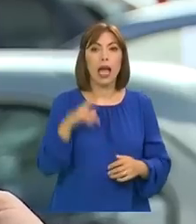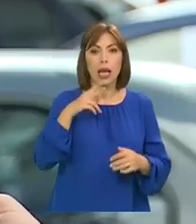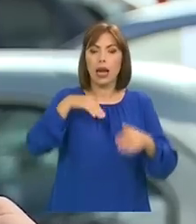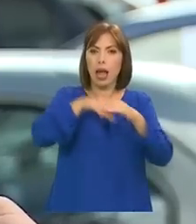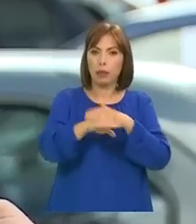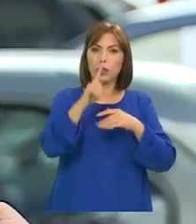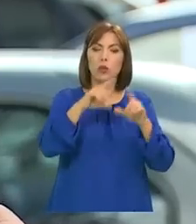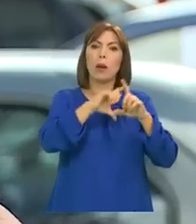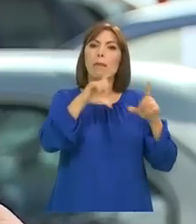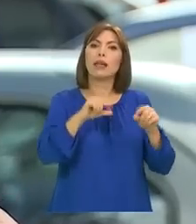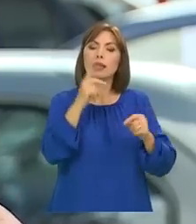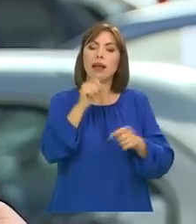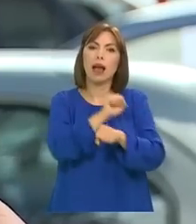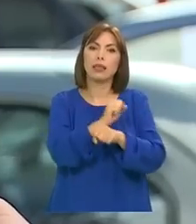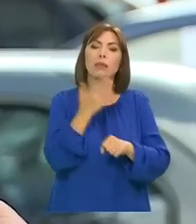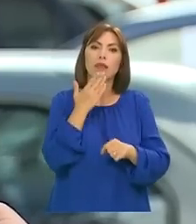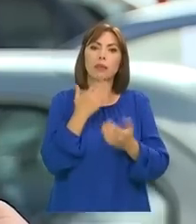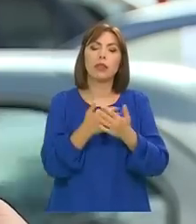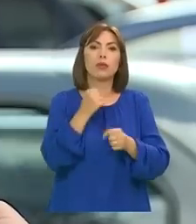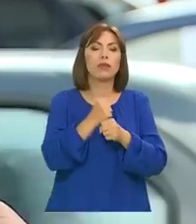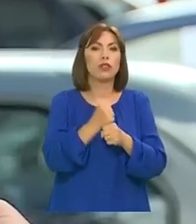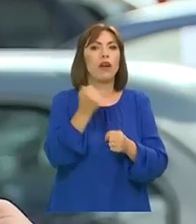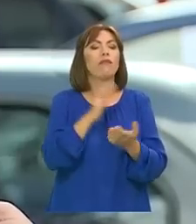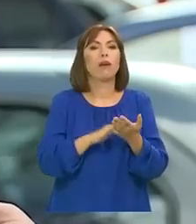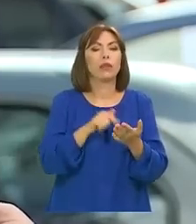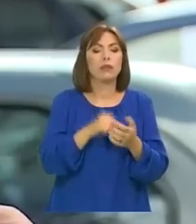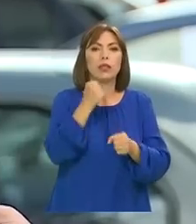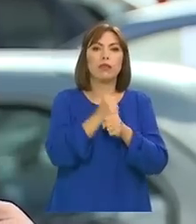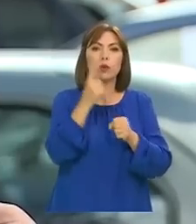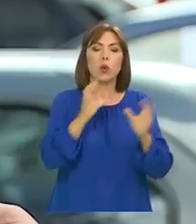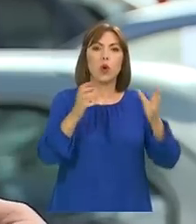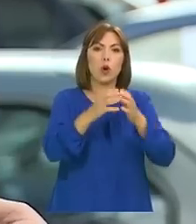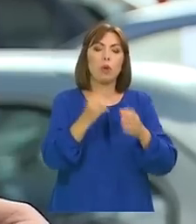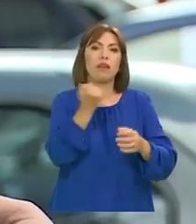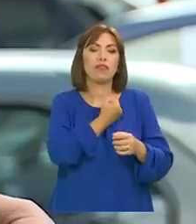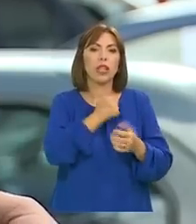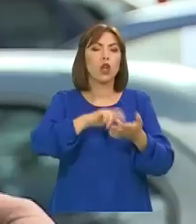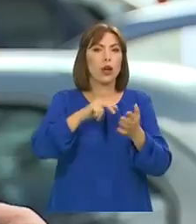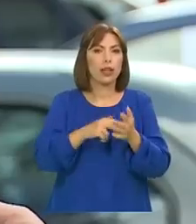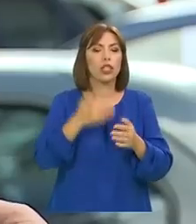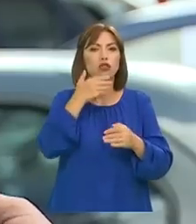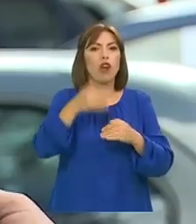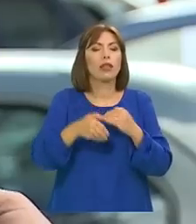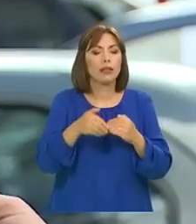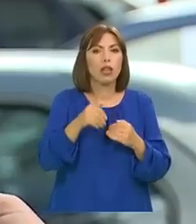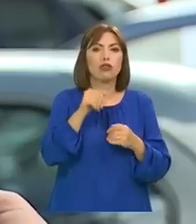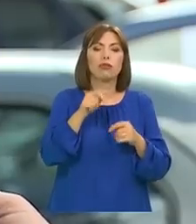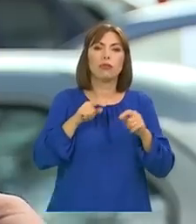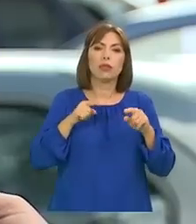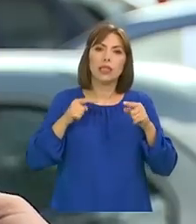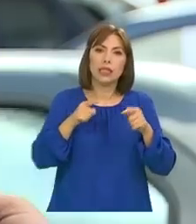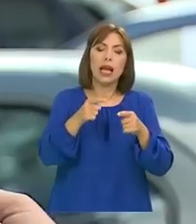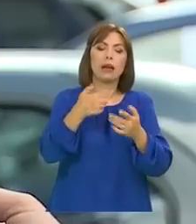de arestare preventivă pentru săvârșirea faptelor de constituirea unui grup infracțional organizat, șantaj, instigare la